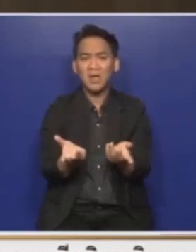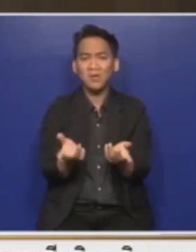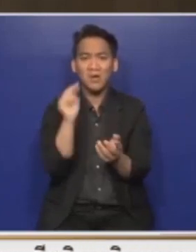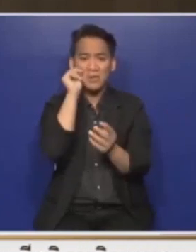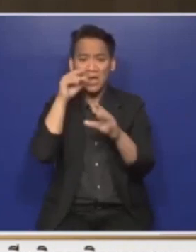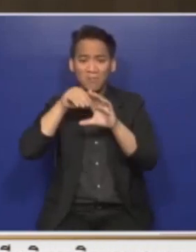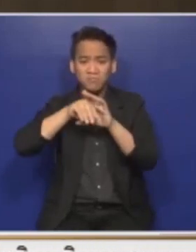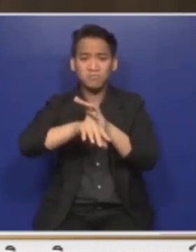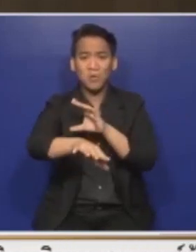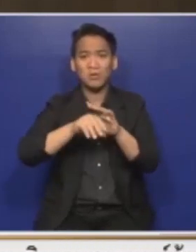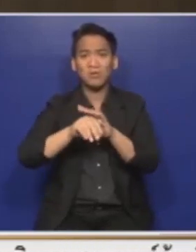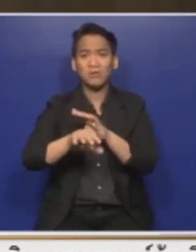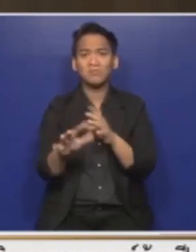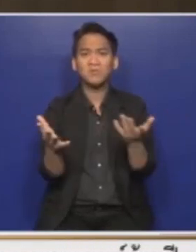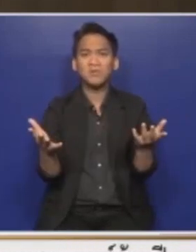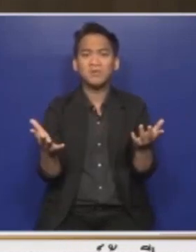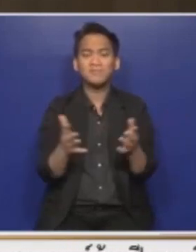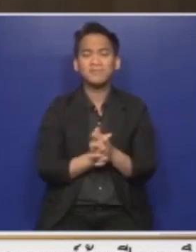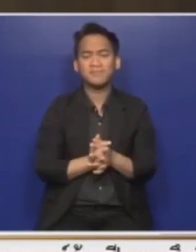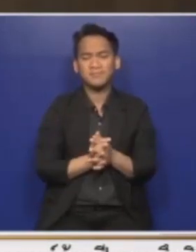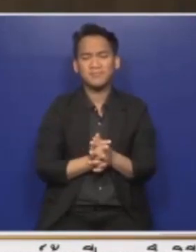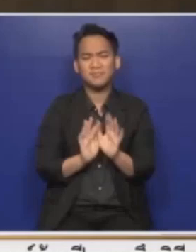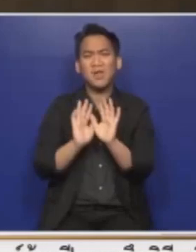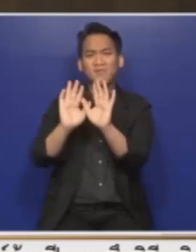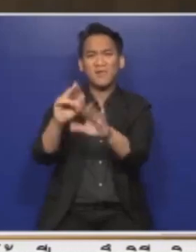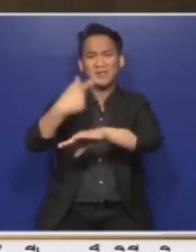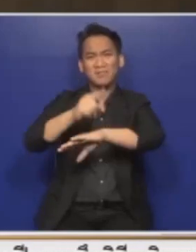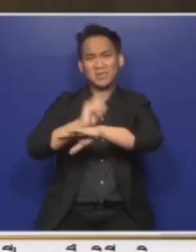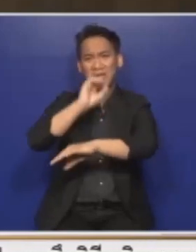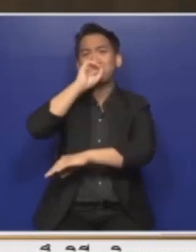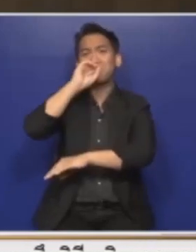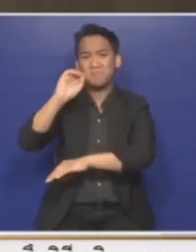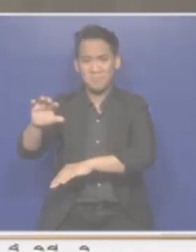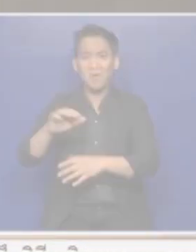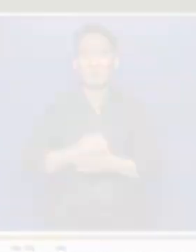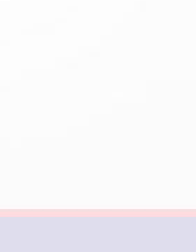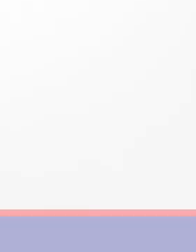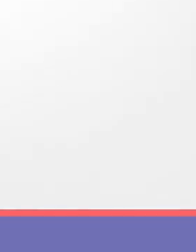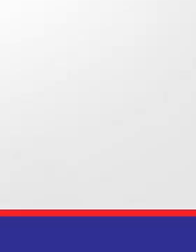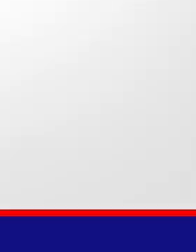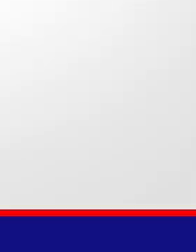อีกก็รบกวนท่านประธานช่วยบอกกล่าวหน่วยงานที่รับผิดชอบได้ร่วมกันแก้ไขปัญหาด้วยครับขอบพระคุณครับ